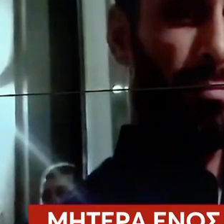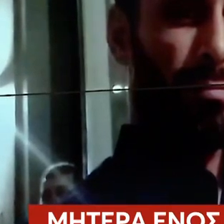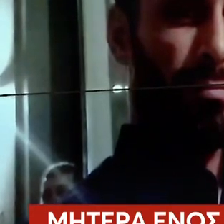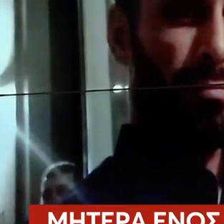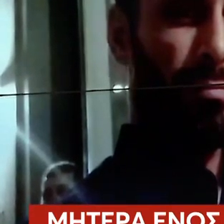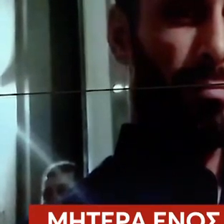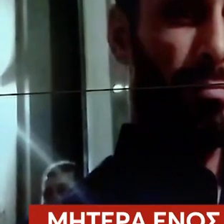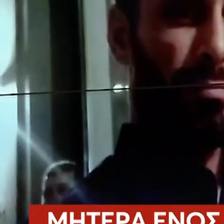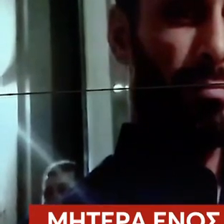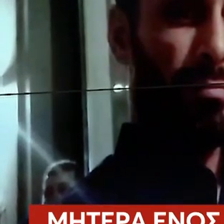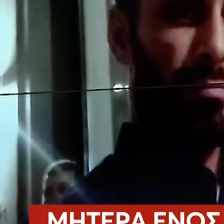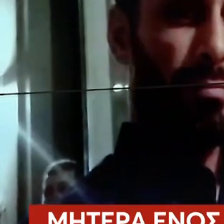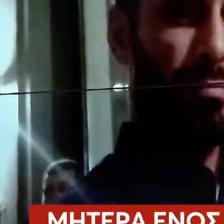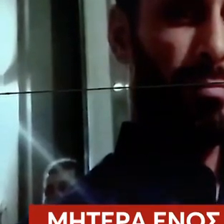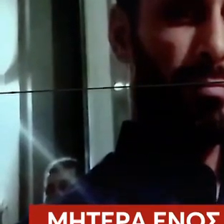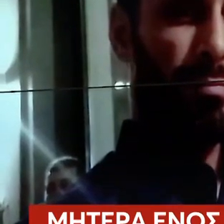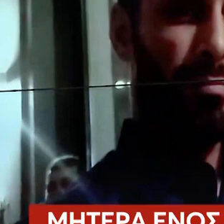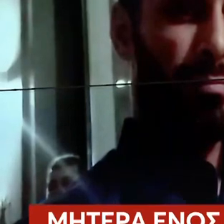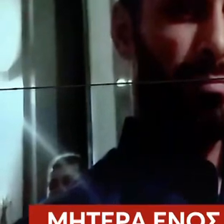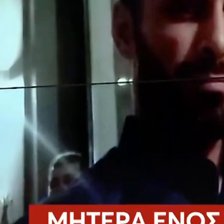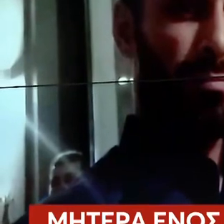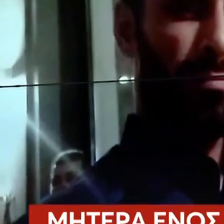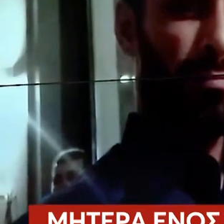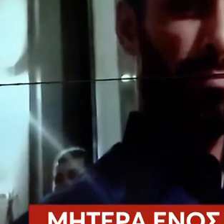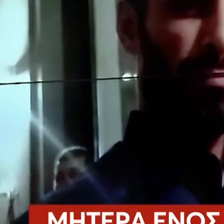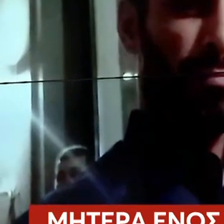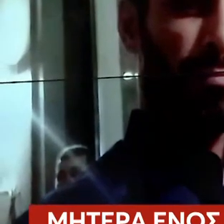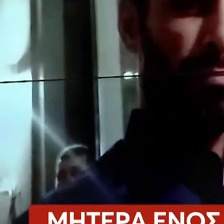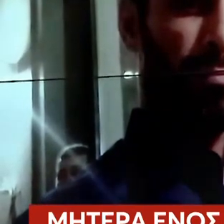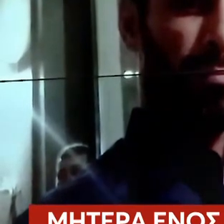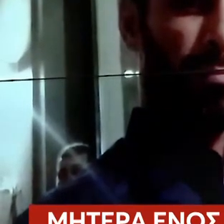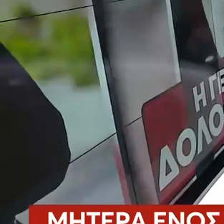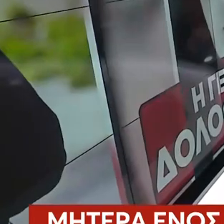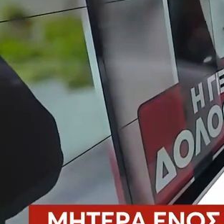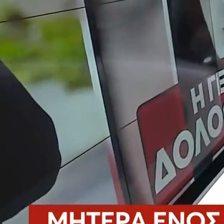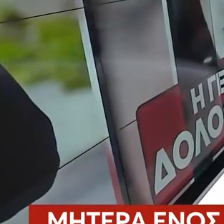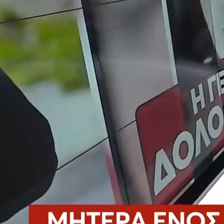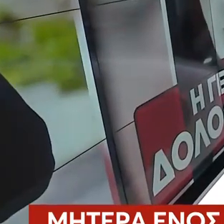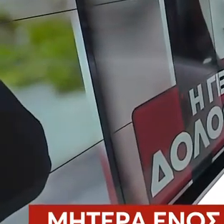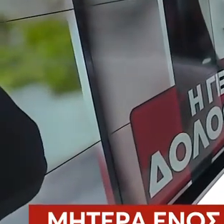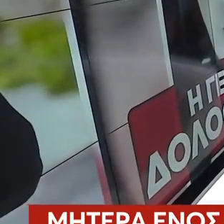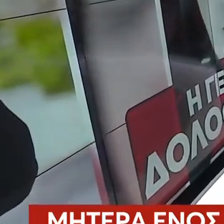έχουν μεσολαβήσει, σκοτώνει. Τελικά. Γιατί εκεί θα κατέληγε το πράγμα. Ακούστε λοιπόν.